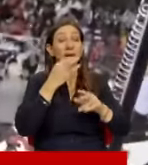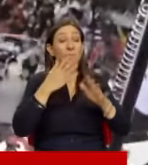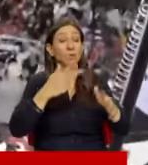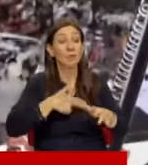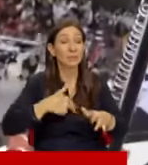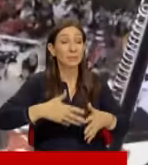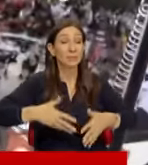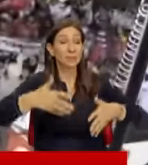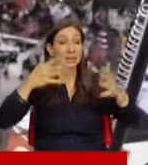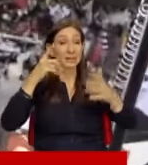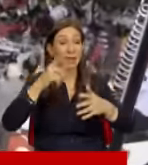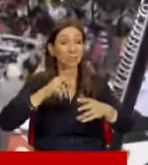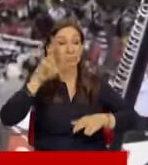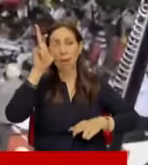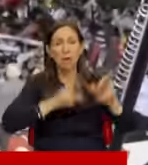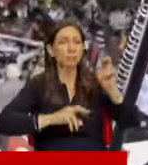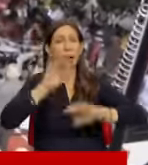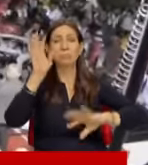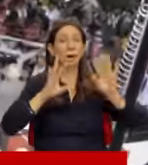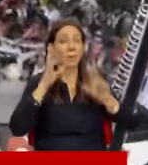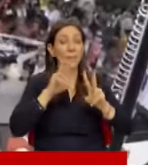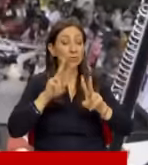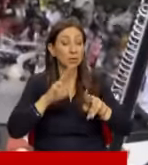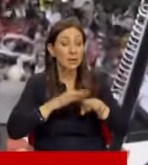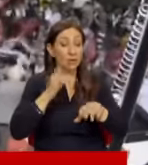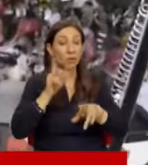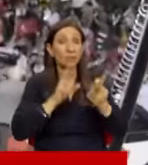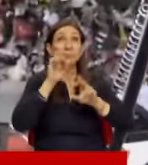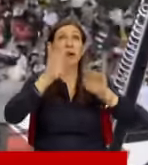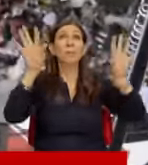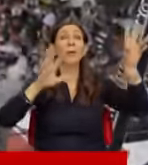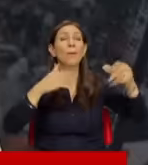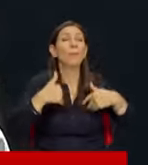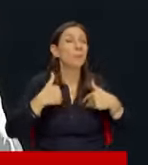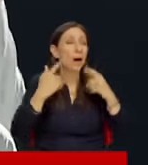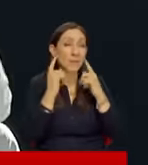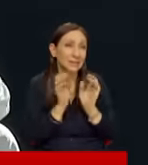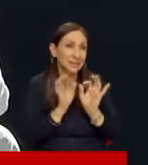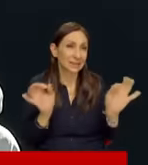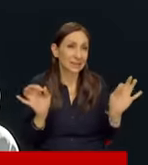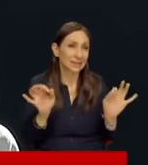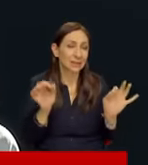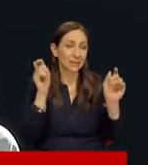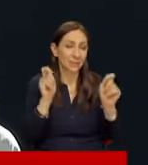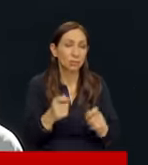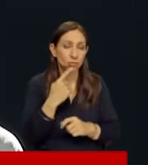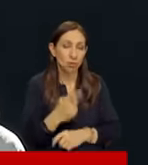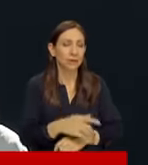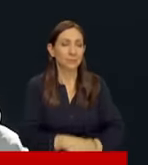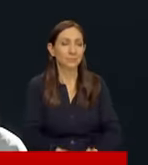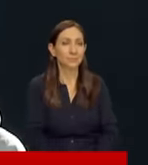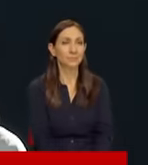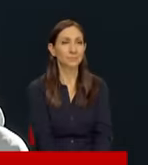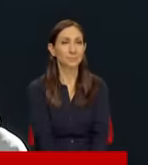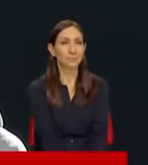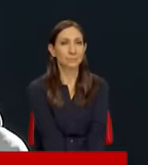Büyükşehir Belediye Binası'ndan havai fişekler atıldı. Mansur Yavaş o fişeklerin kendisinden izin alınmadan atıldığını söyledi.